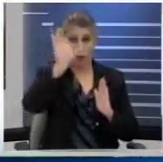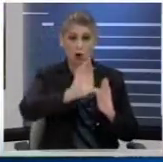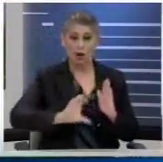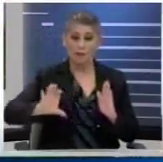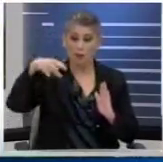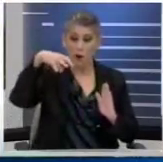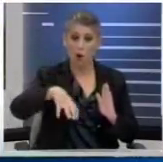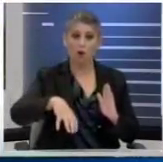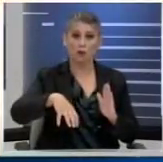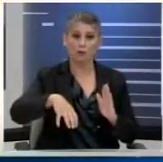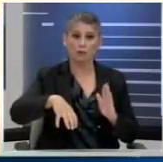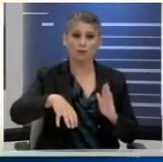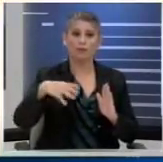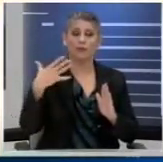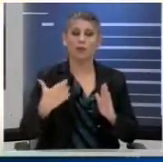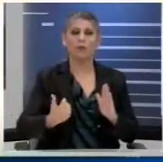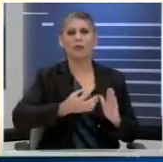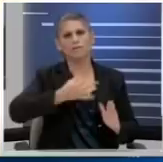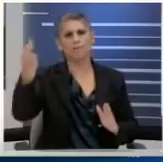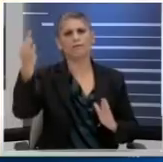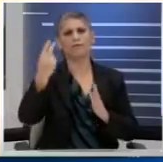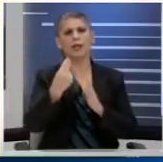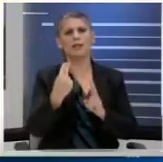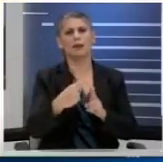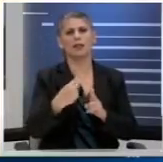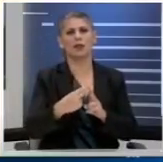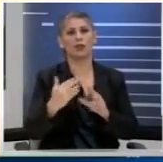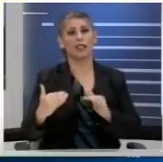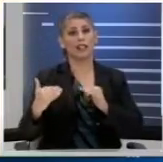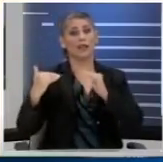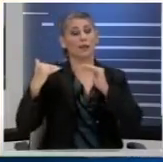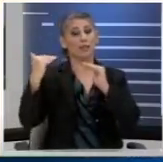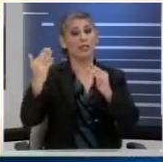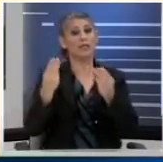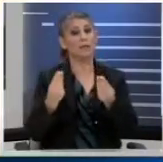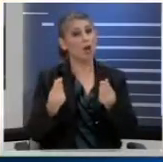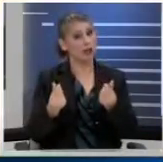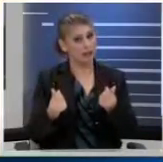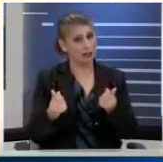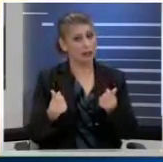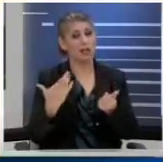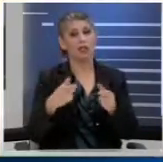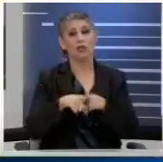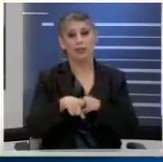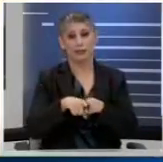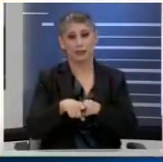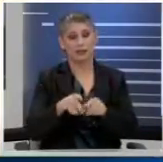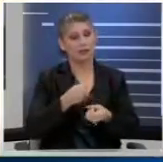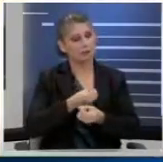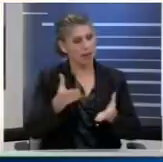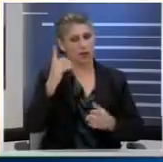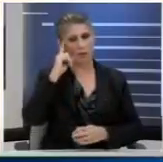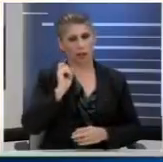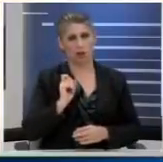ευρωπαϊκό χώρο το οποίο να διαπρέπει και να είναι υψηλής ποιότητας σε ό,τι αφορά την